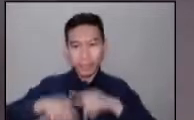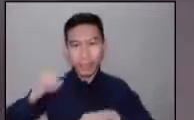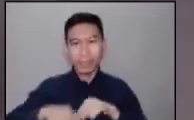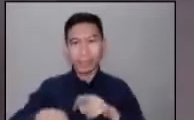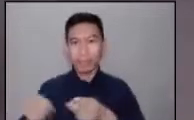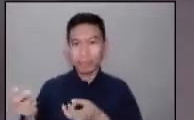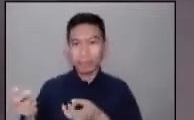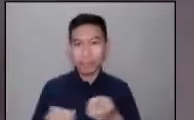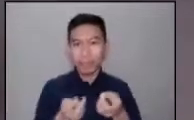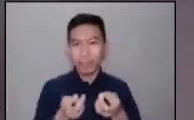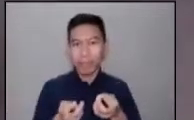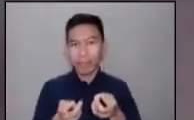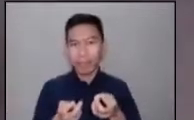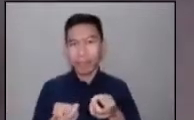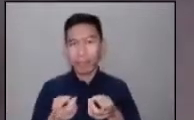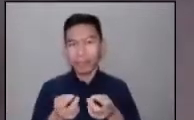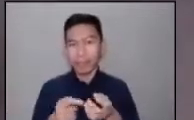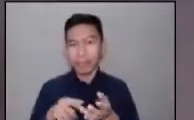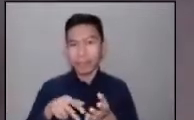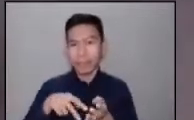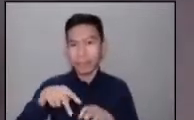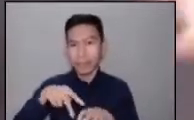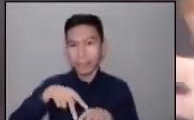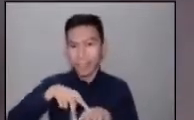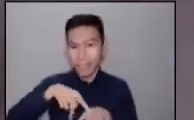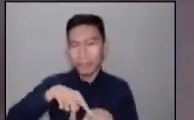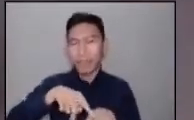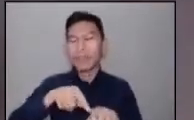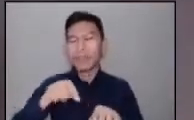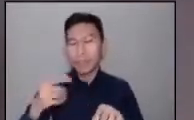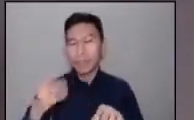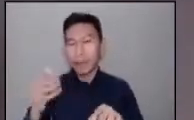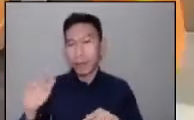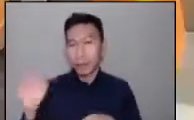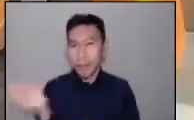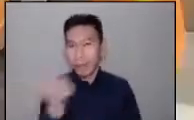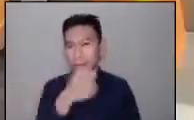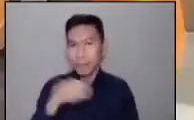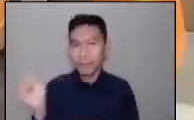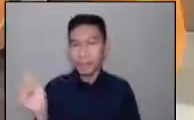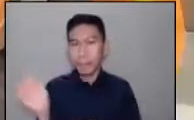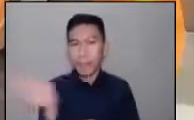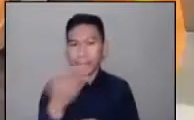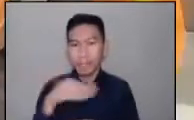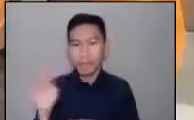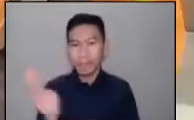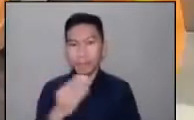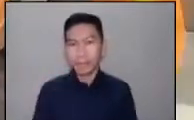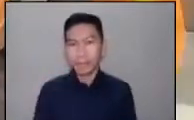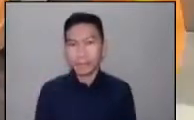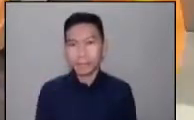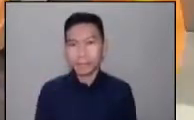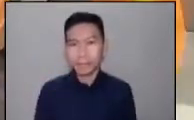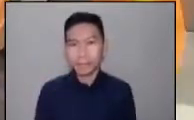kaya badminton. So, dito sa singing career mo, no, what is your memorable experience?